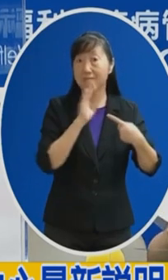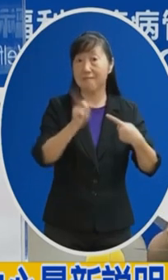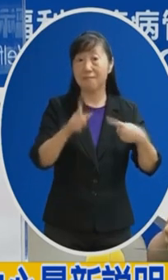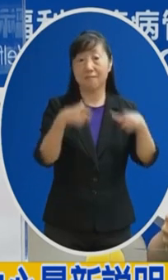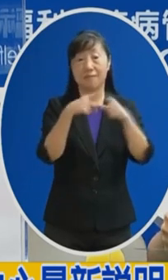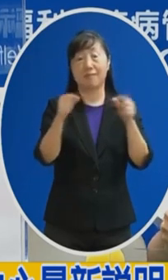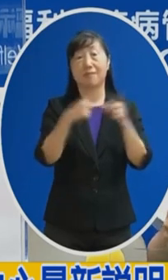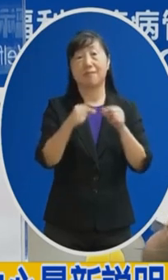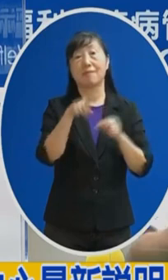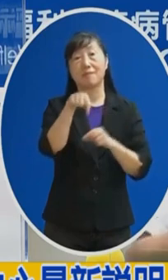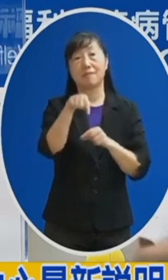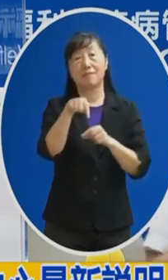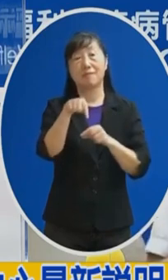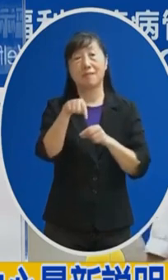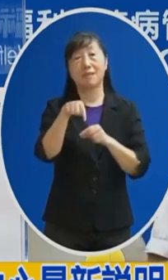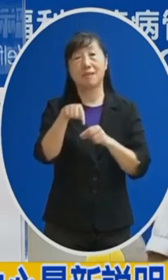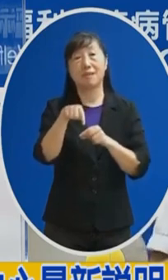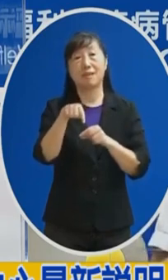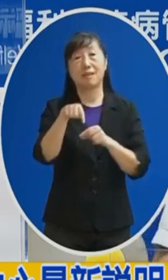从日本来的这